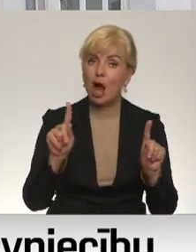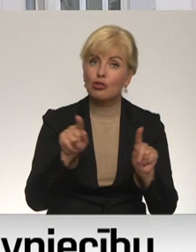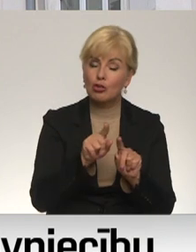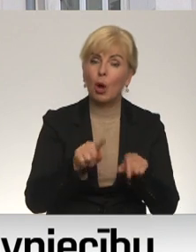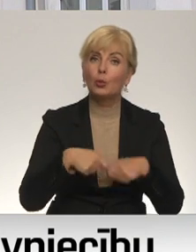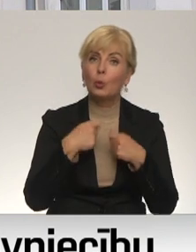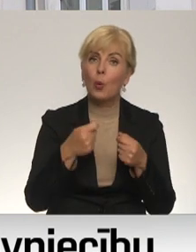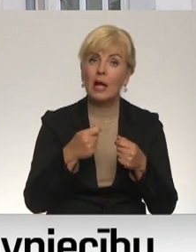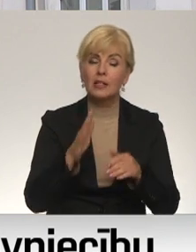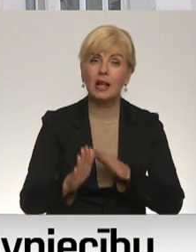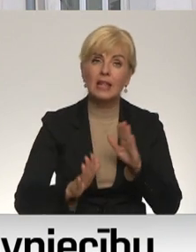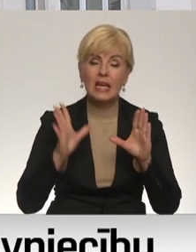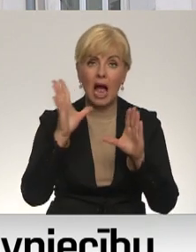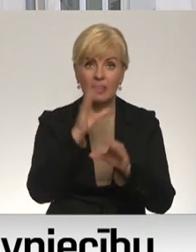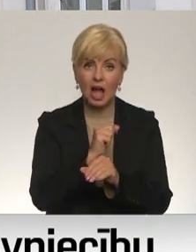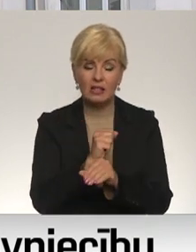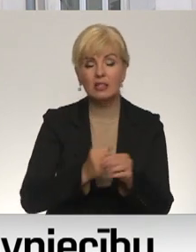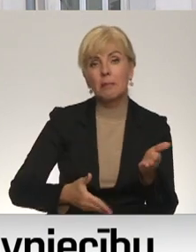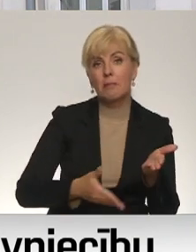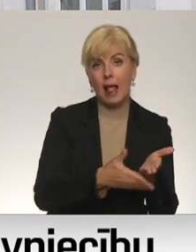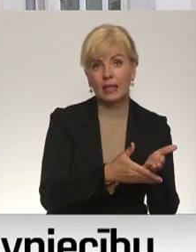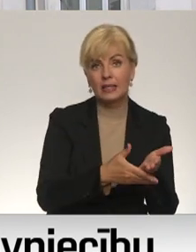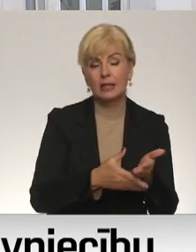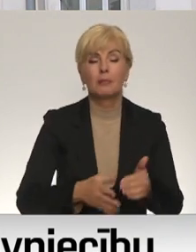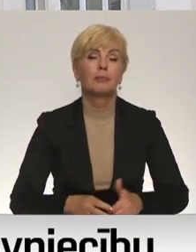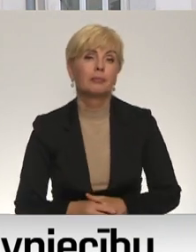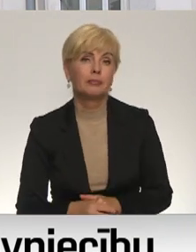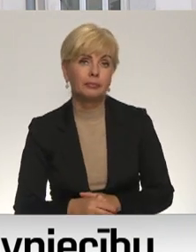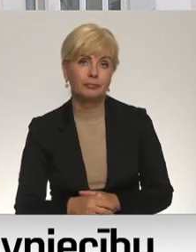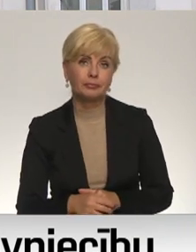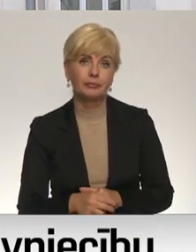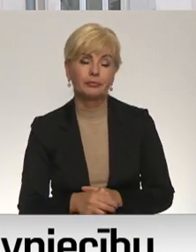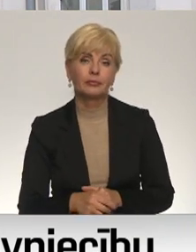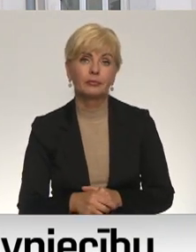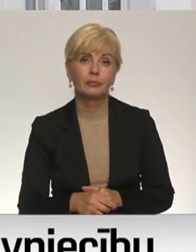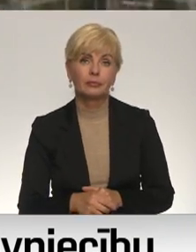sniedz diennakts palīdzību. Vitāna Strategers Kovaļevskis, Latvijas televīzija.